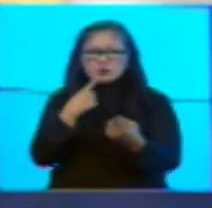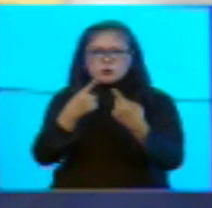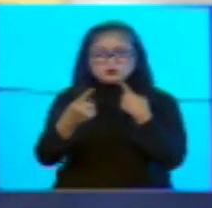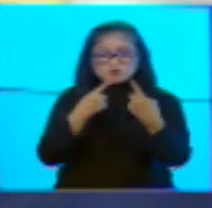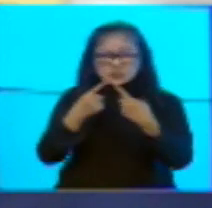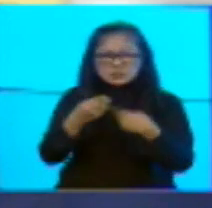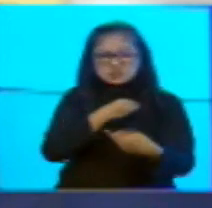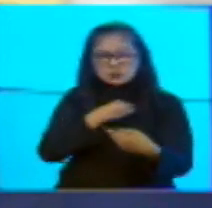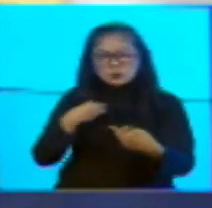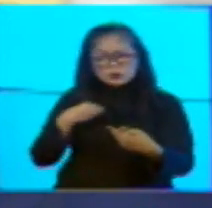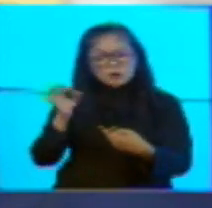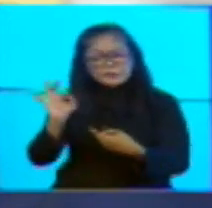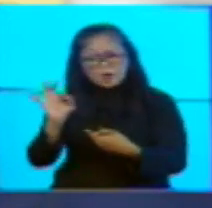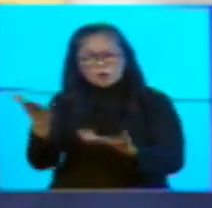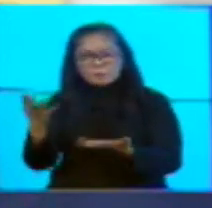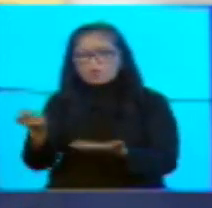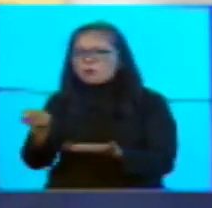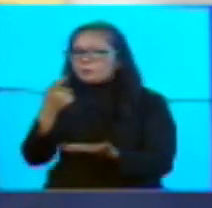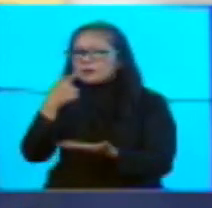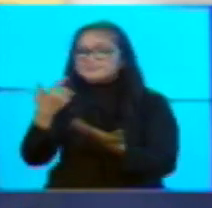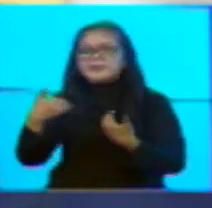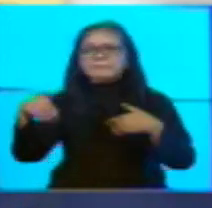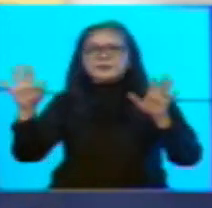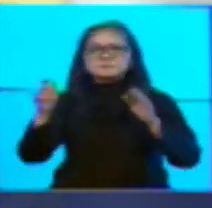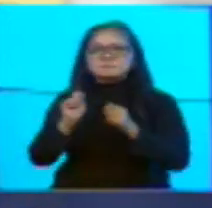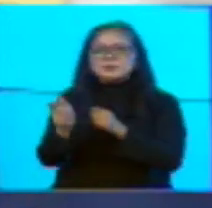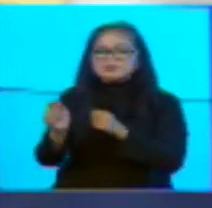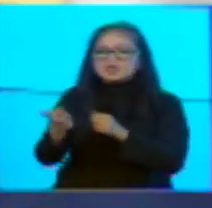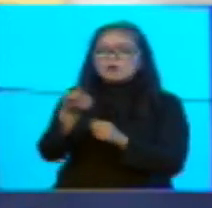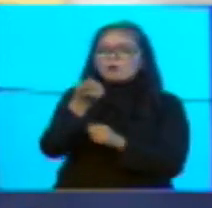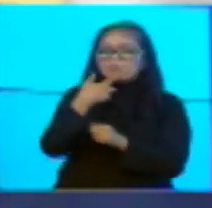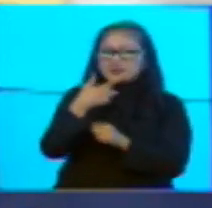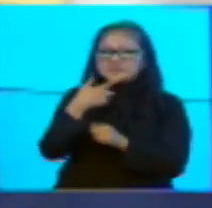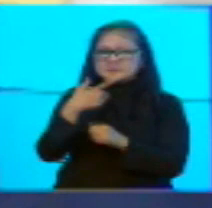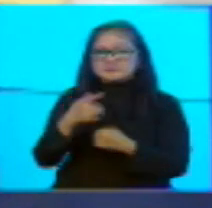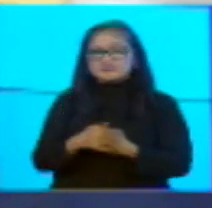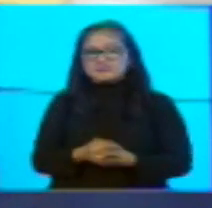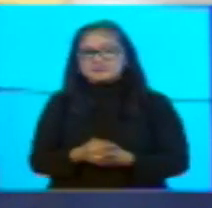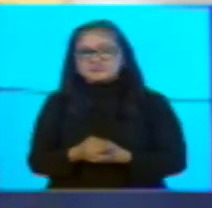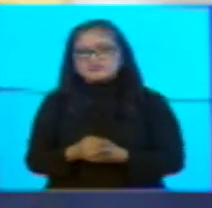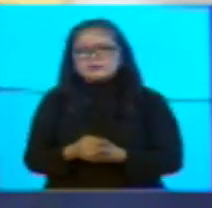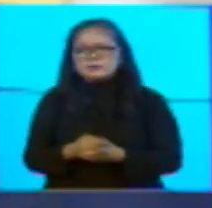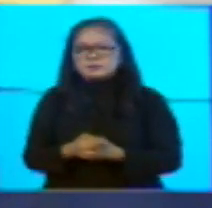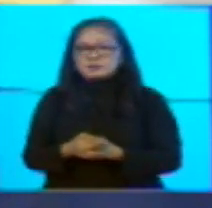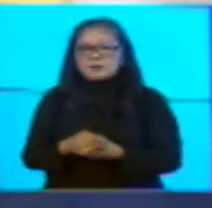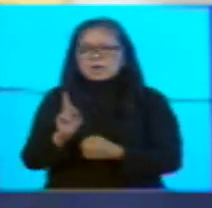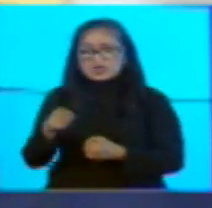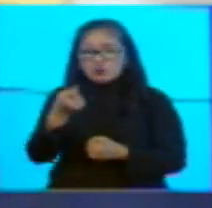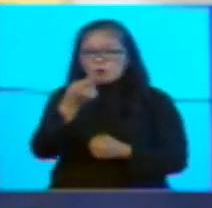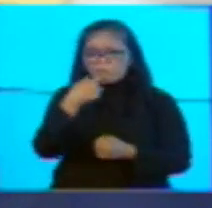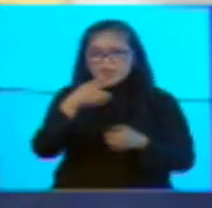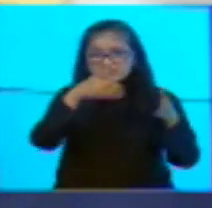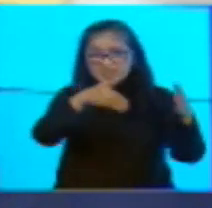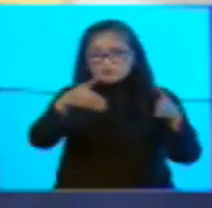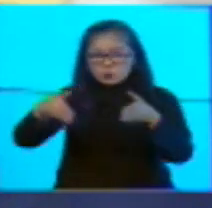seperti penggunaan obat bebas. Dan kita ketahui kategori obat itu mulai dari obat bebas terbatas, dan